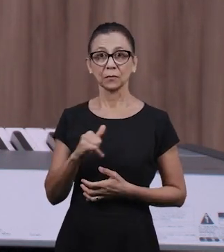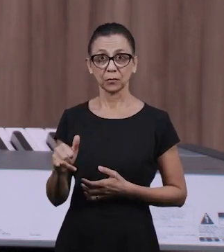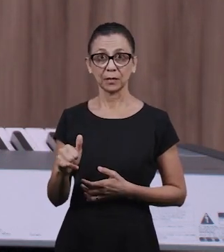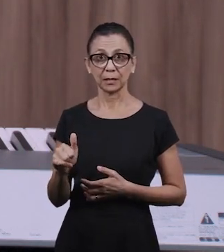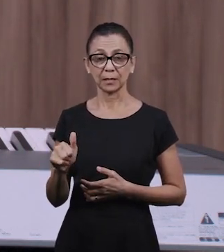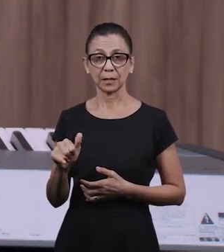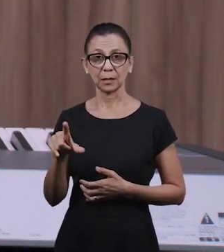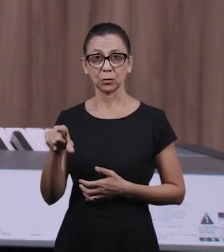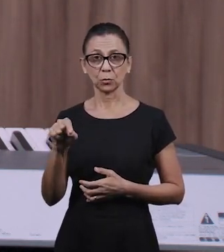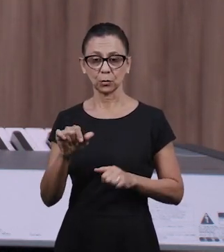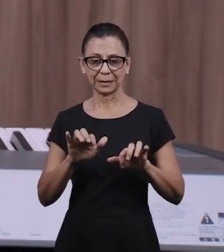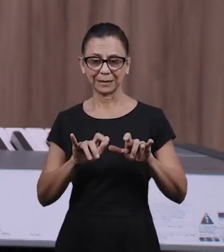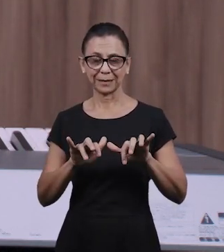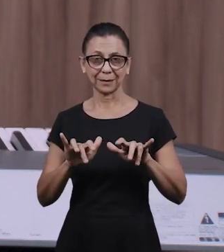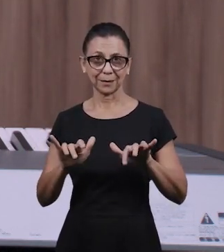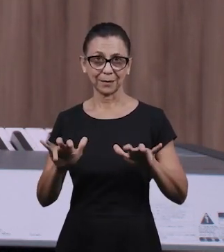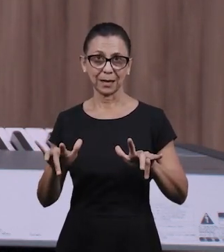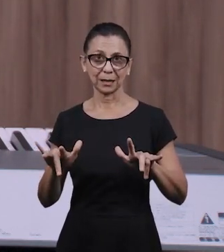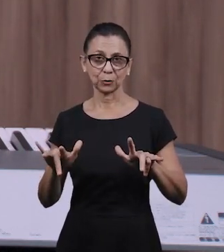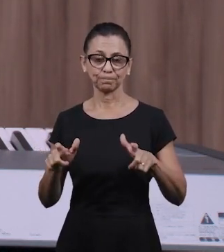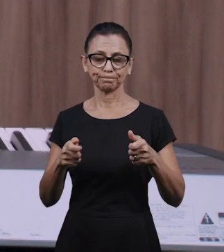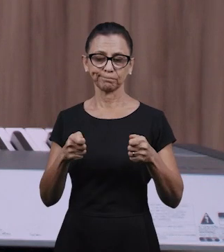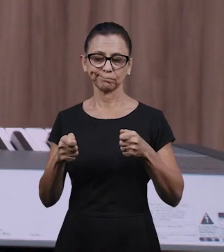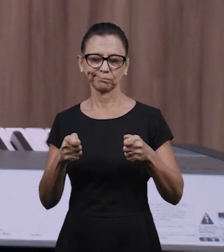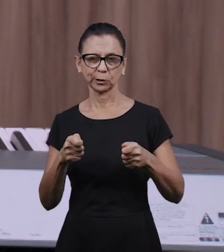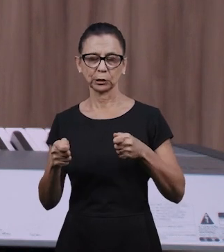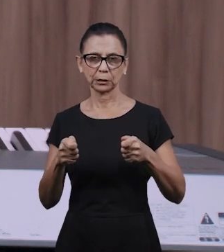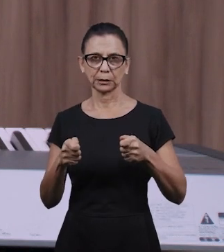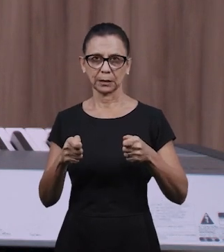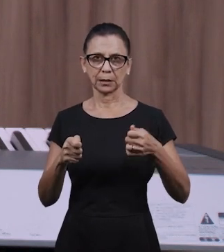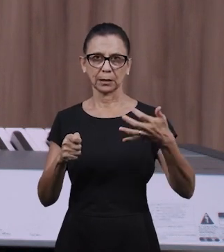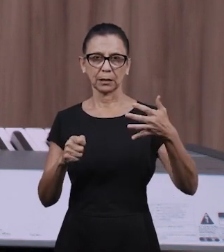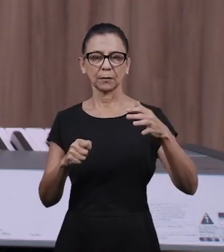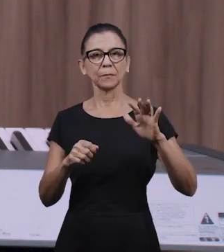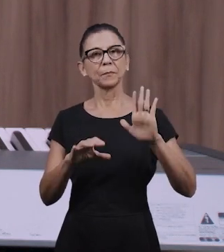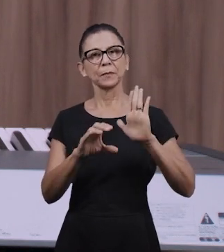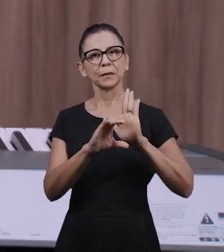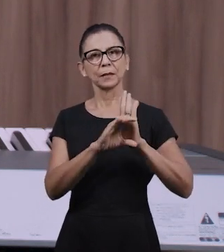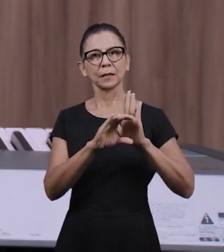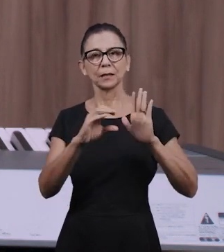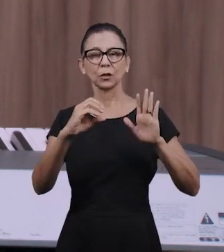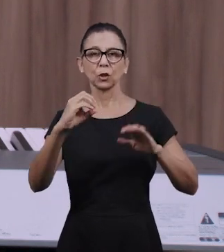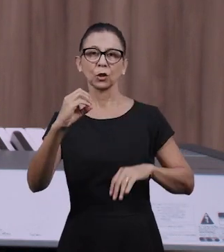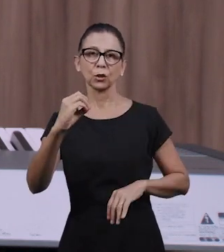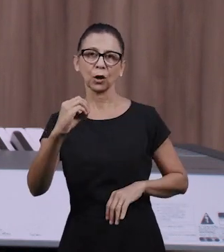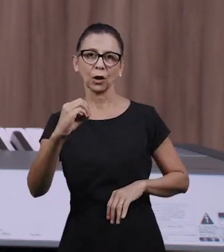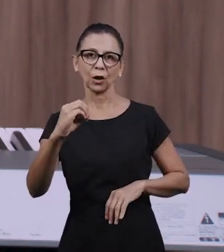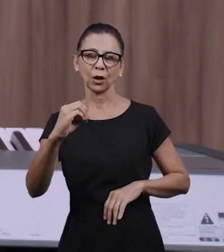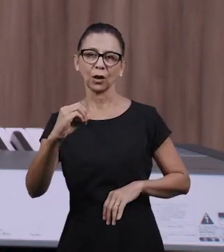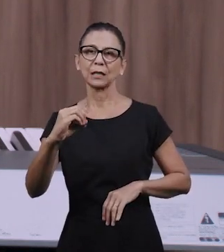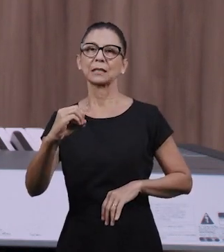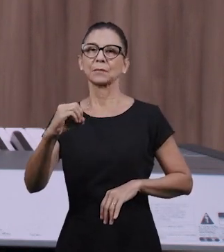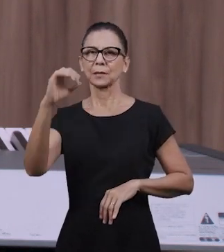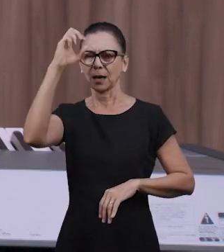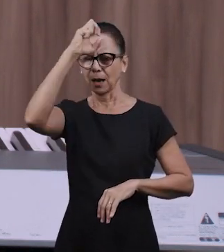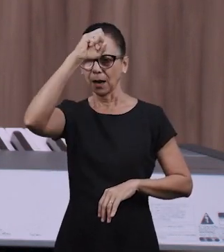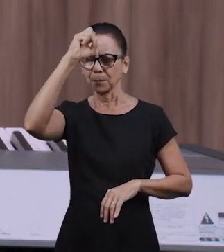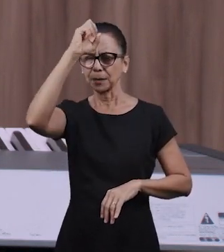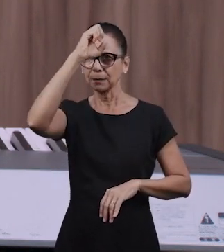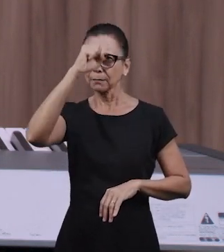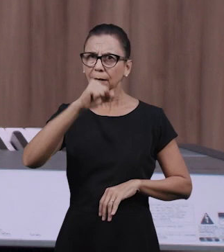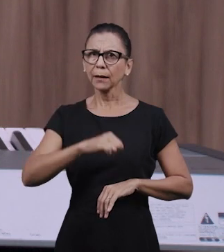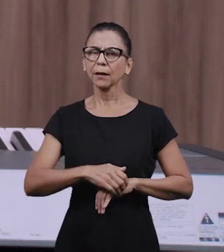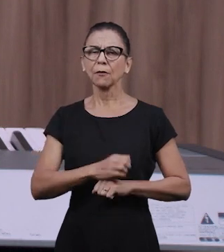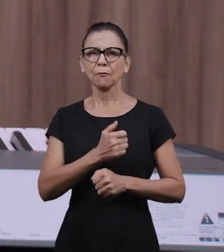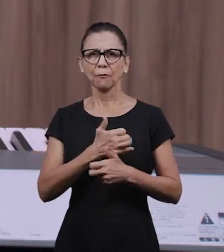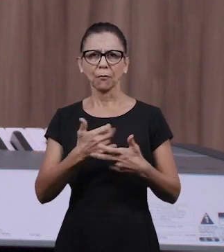avez choisi de jouer le clavier de la Maison Seigneur, il faut dominer l'échelle de Do majeur. Si